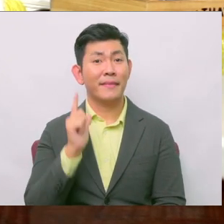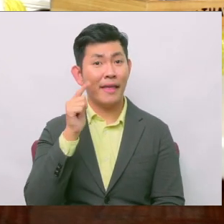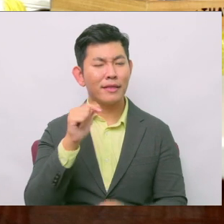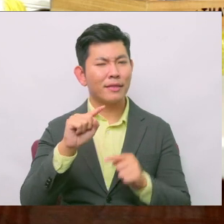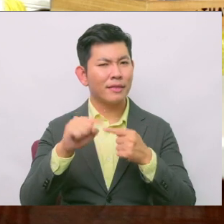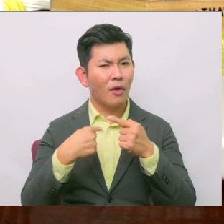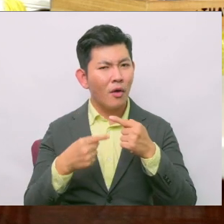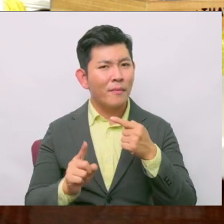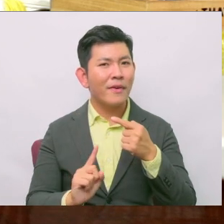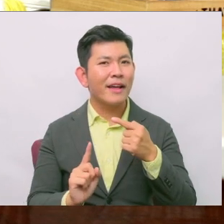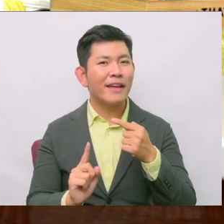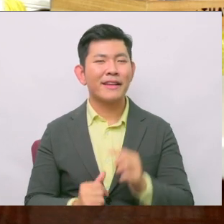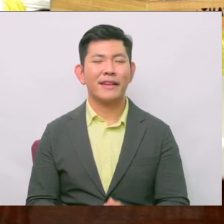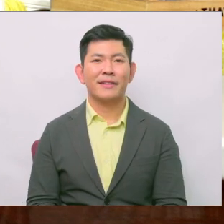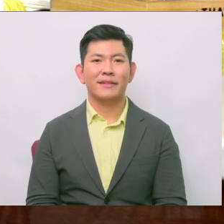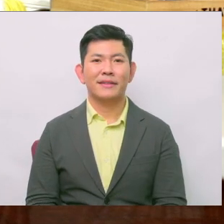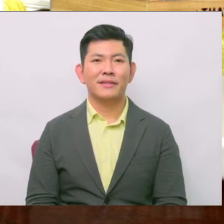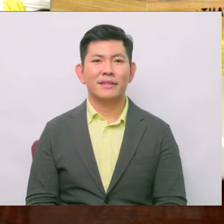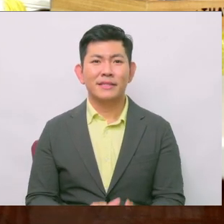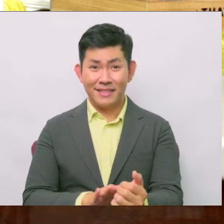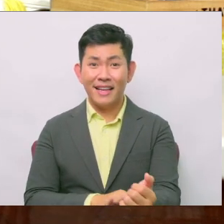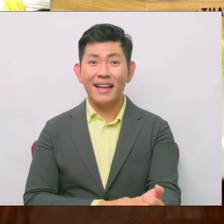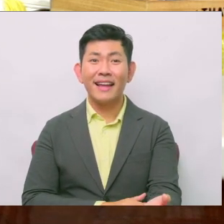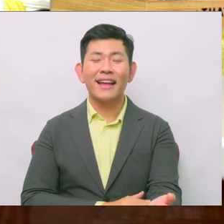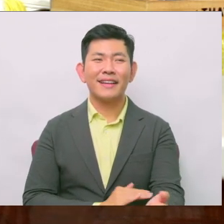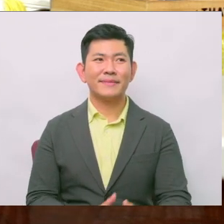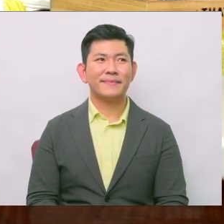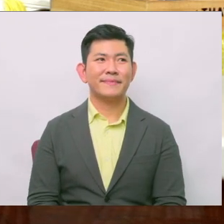ไงนะคะช้าๆนิดนึง ขึ้น